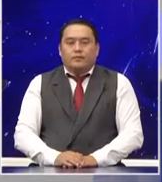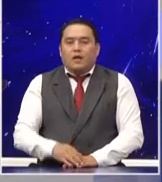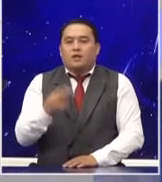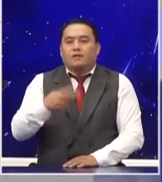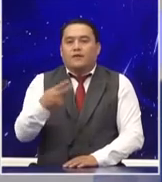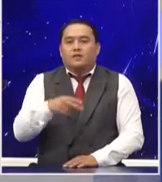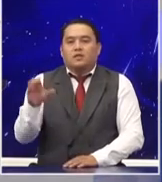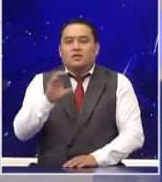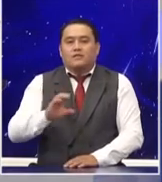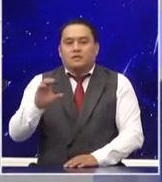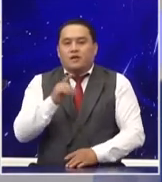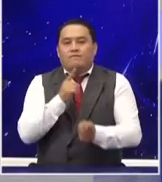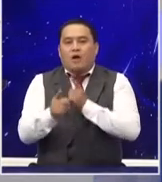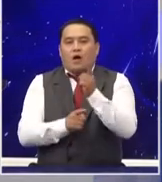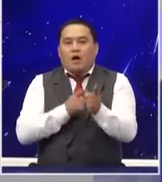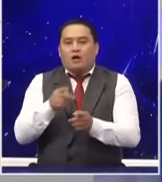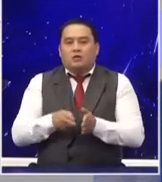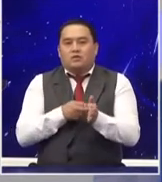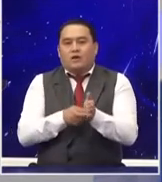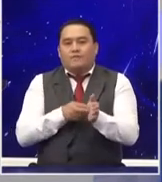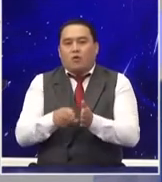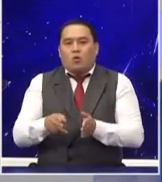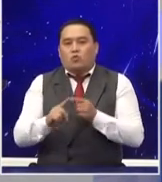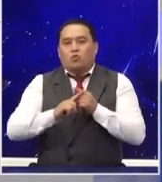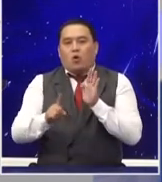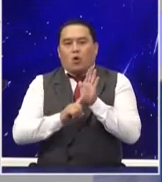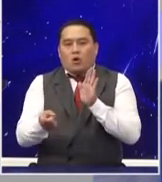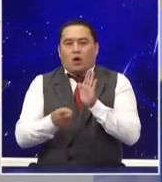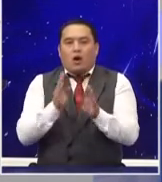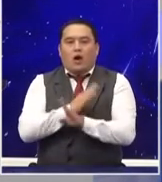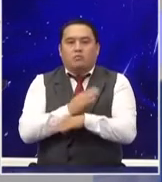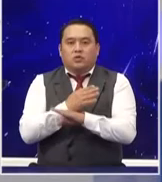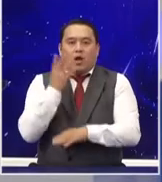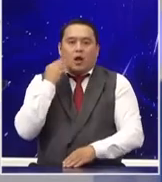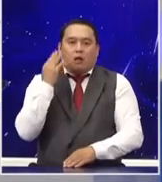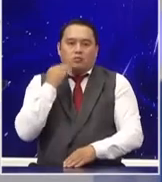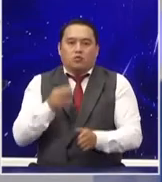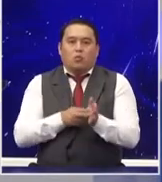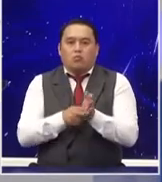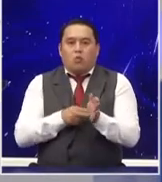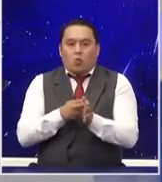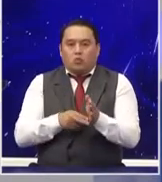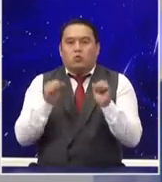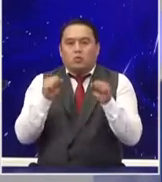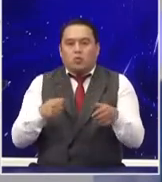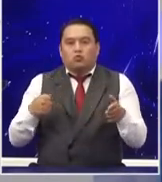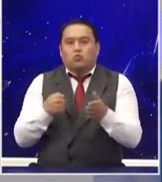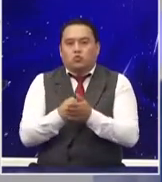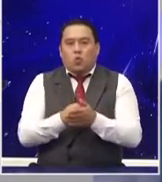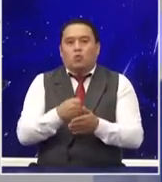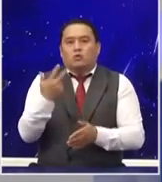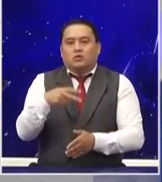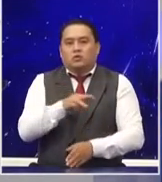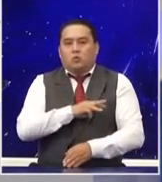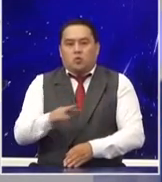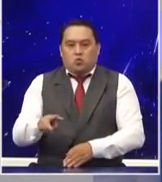С 20 сентября возобновлено железнодорожное сообщение Алматы, Капшагай, Алматы. Поездом Туран-экспресс можно добираться за